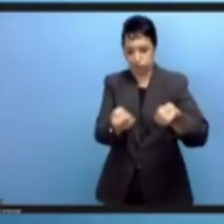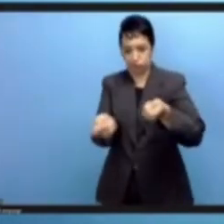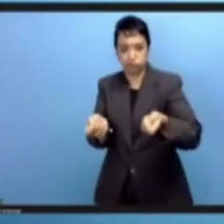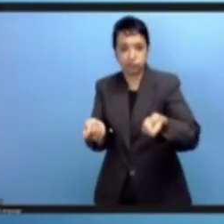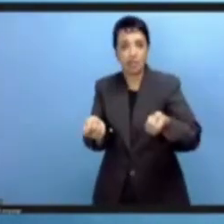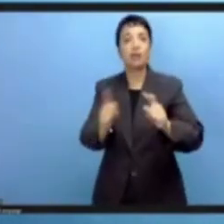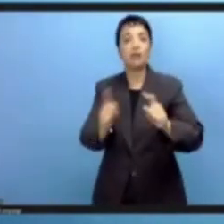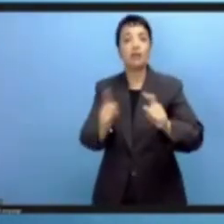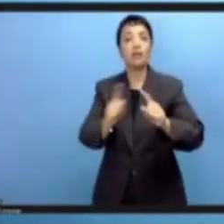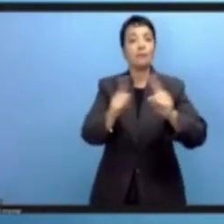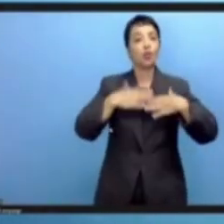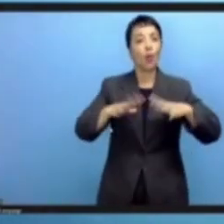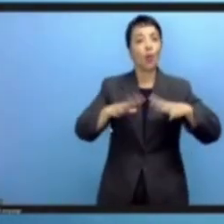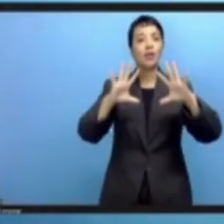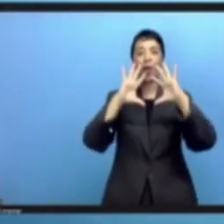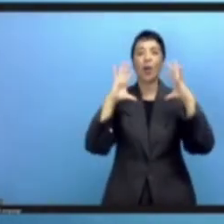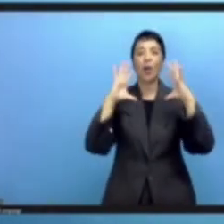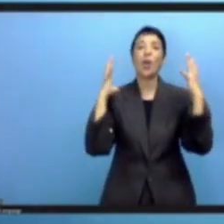remplacer les organes de